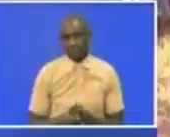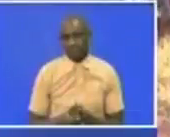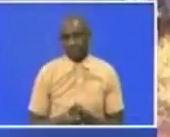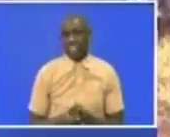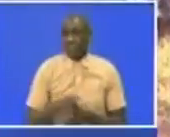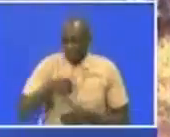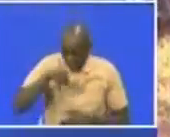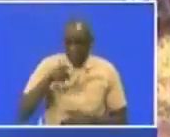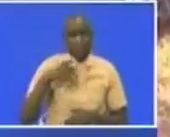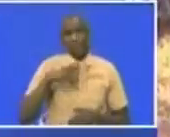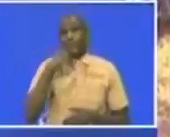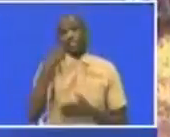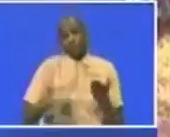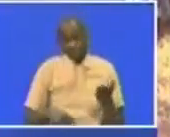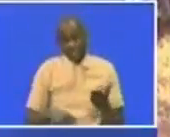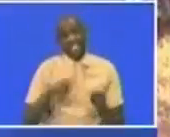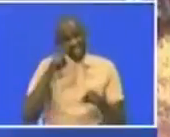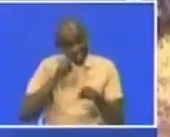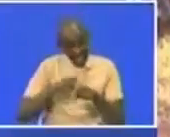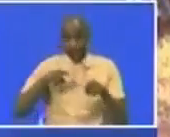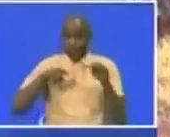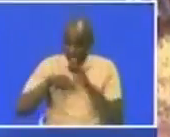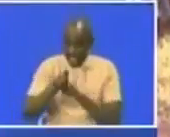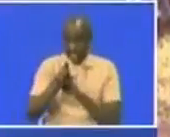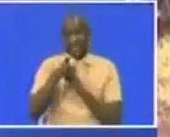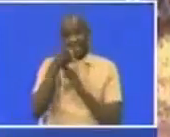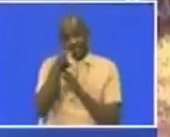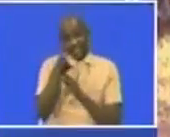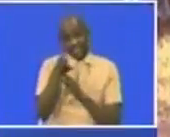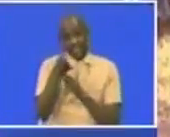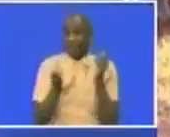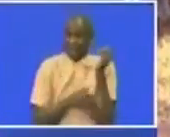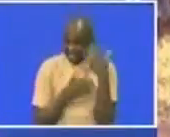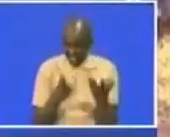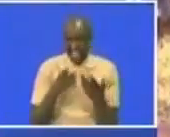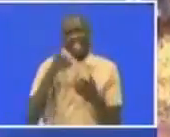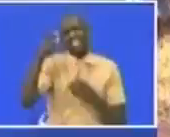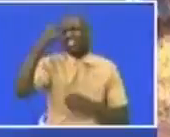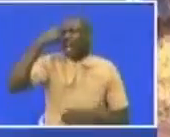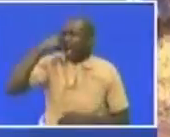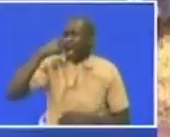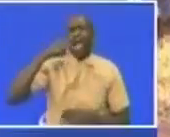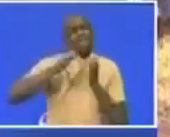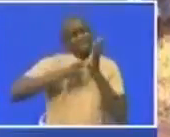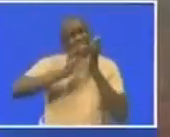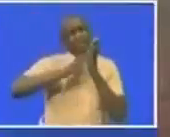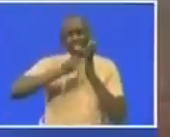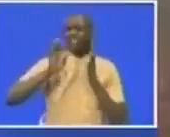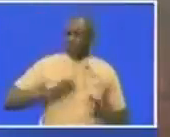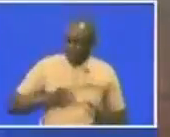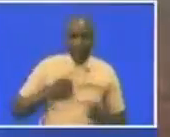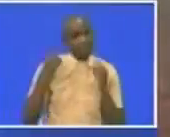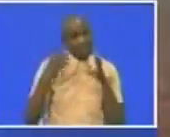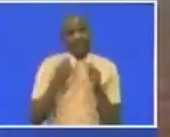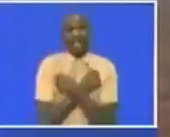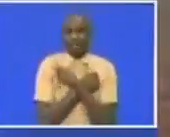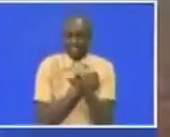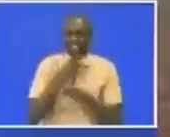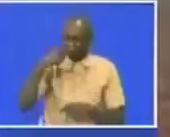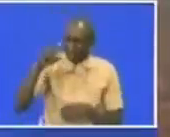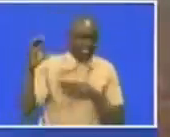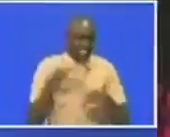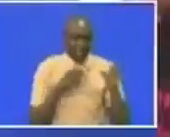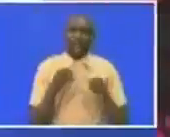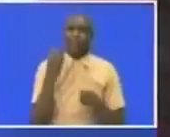Na kama wanavyosema, kiingiacho mjini si haramu, ni chanjo iliyopata umaarufu hususan kwa kina mama walioteseka na ugonjwa